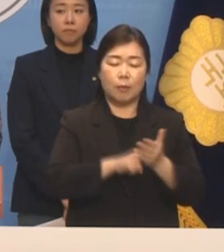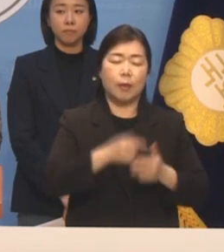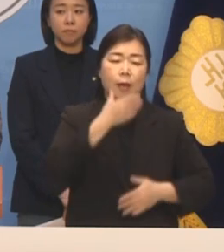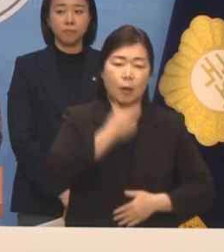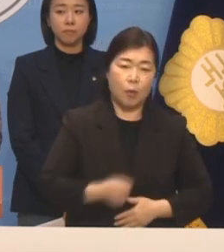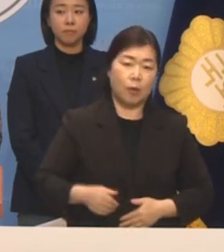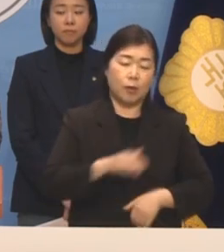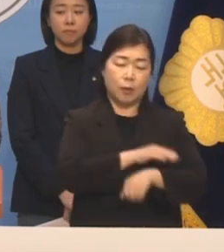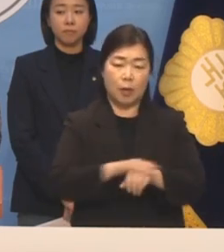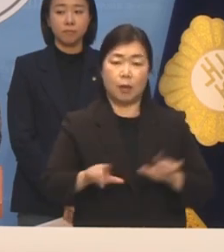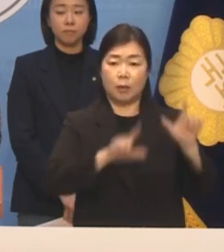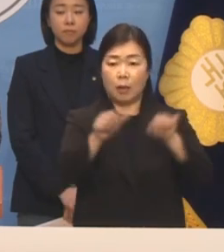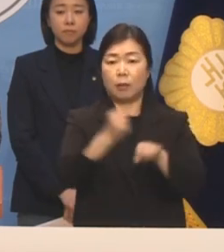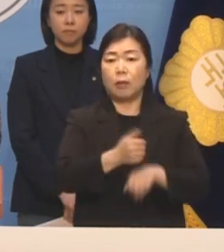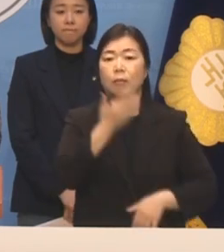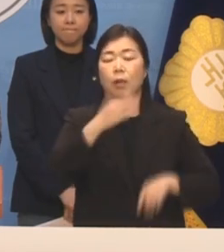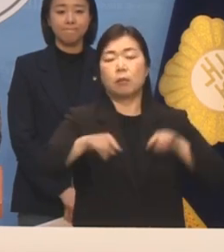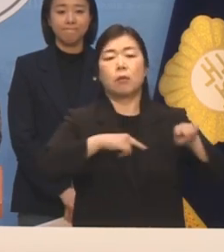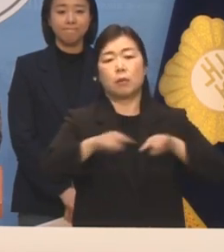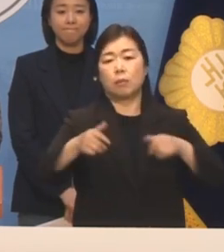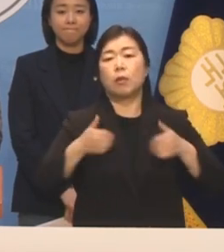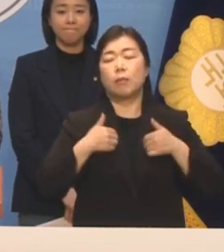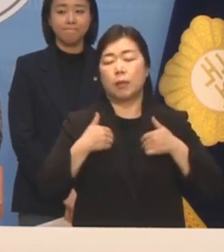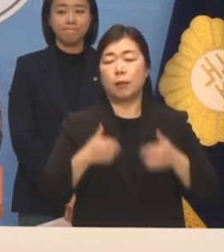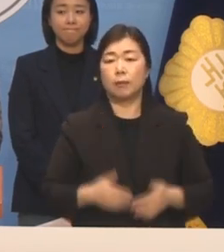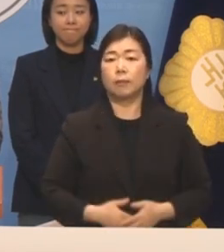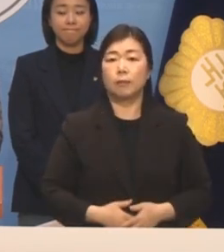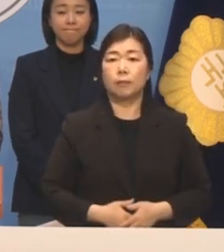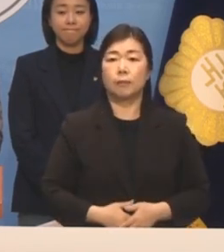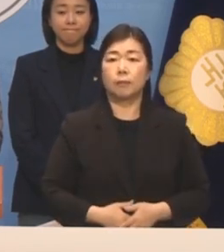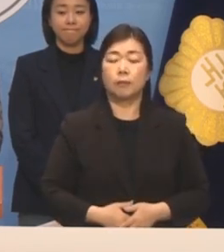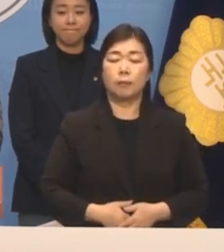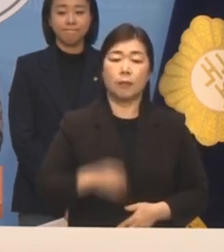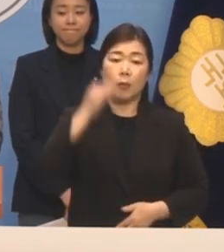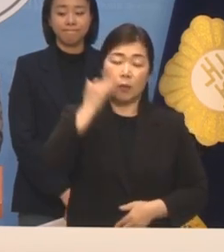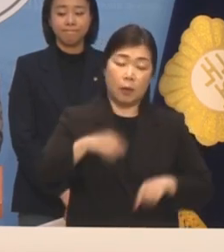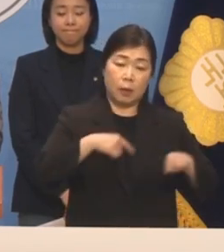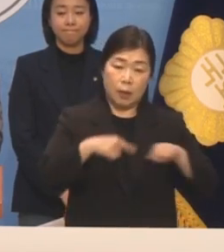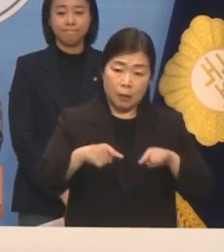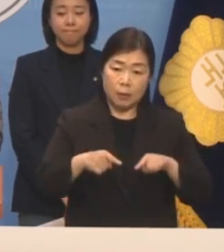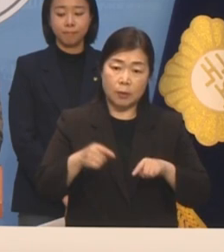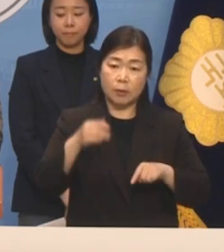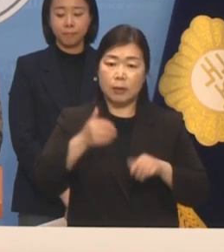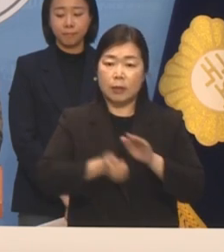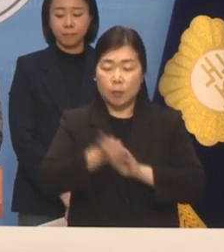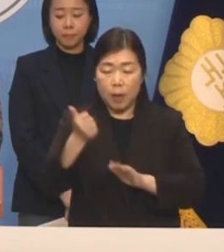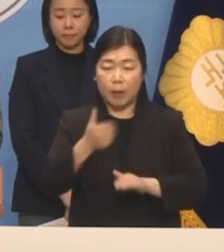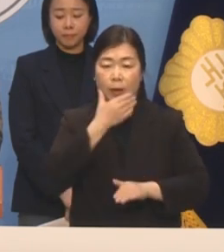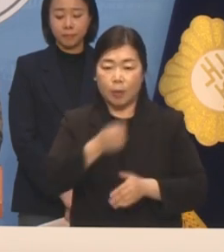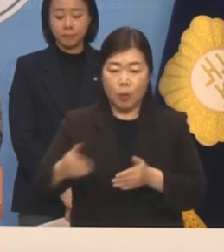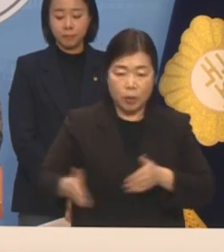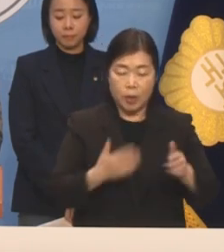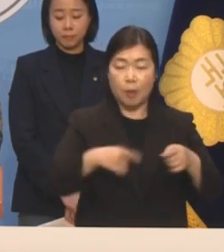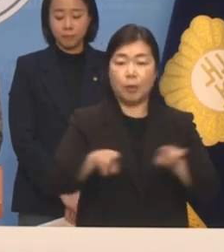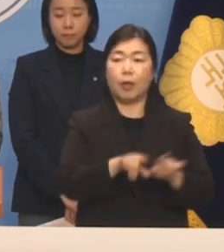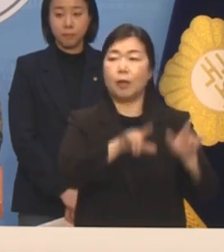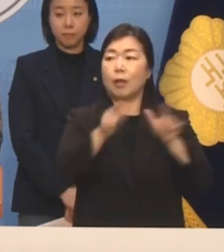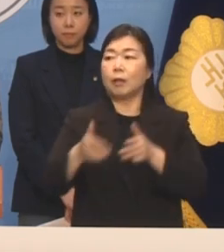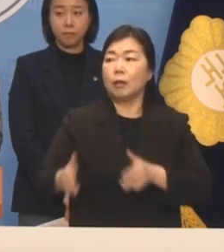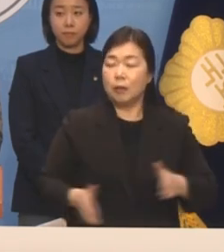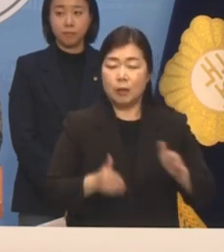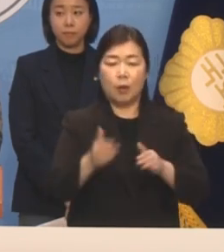수 있는 길을 만드는 정치가 필요합니다. 녹색당이 희망의 길, 행복의 길, 함께 사는 길을 환하게,